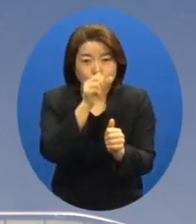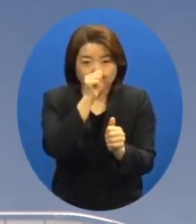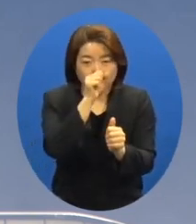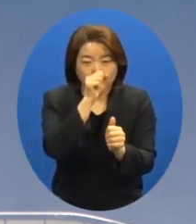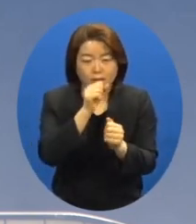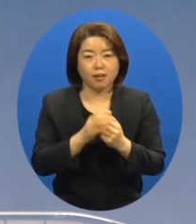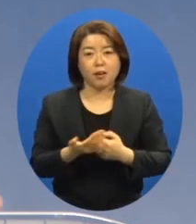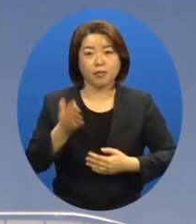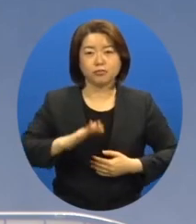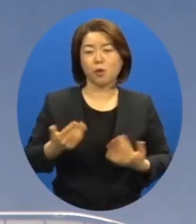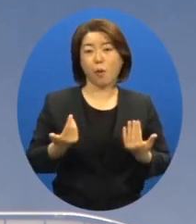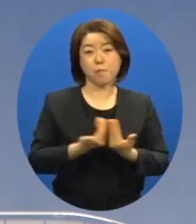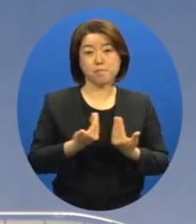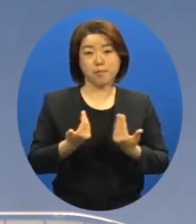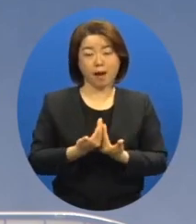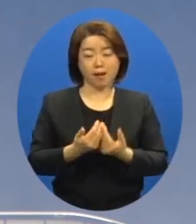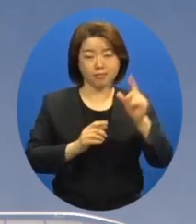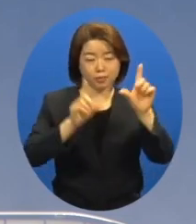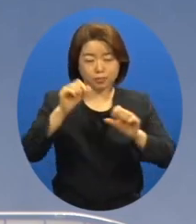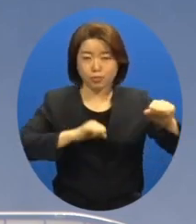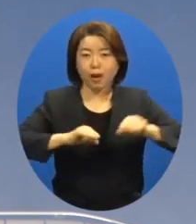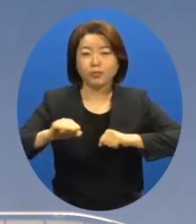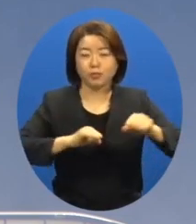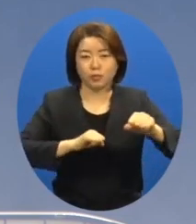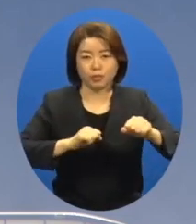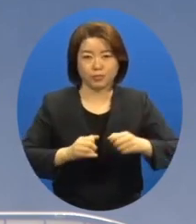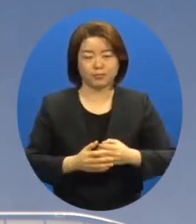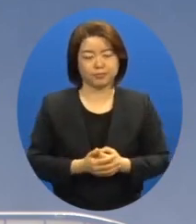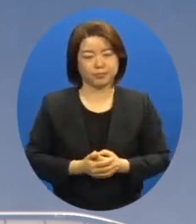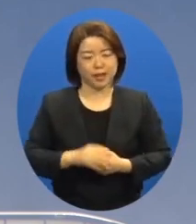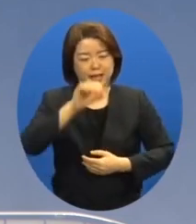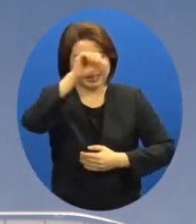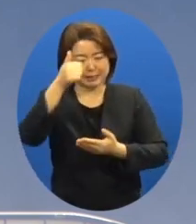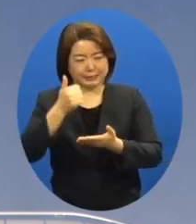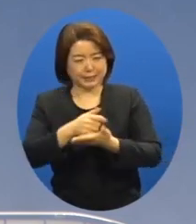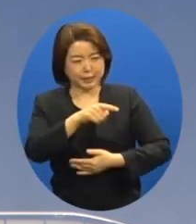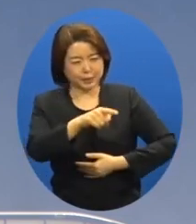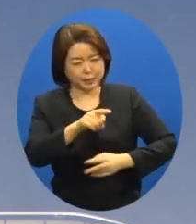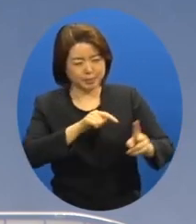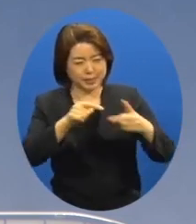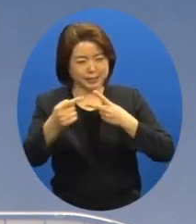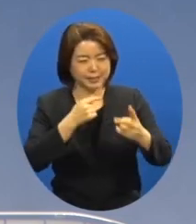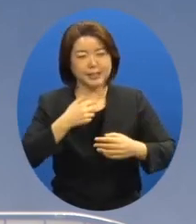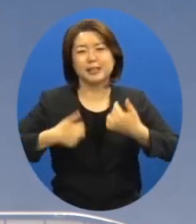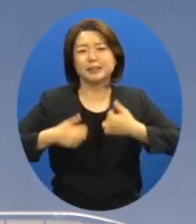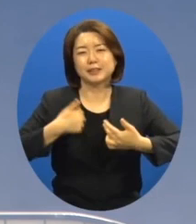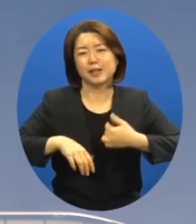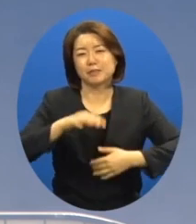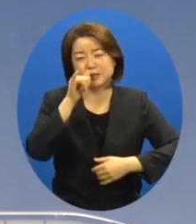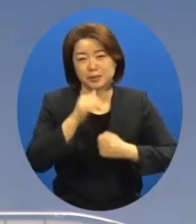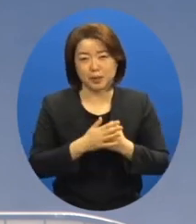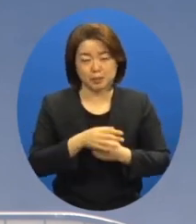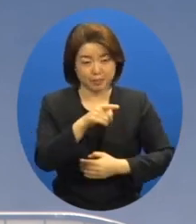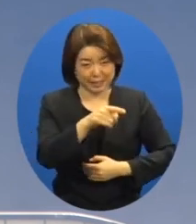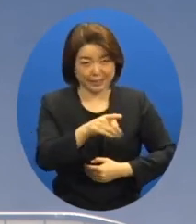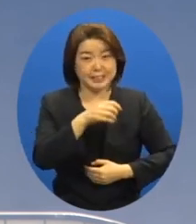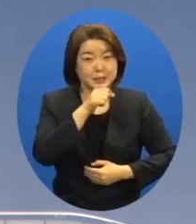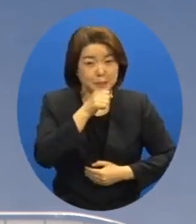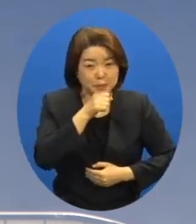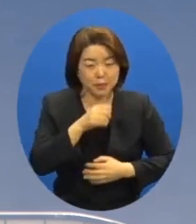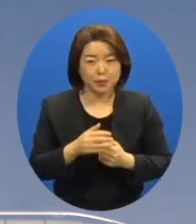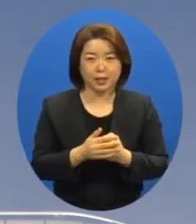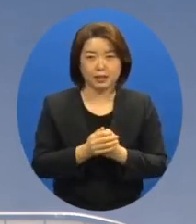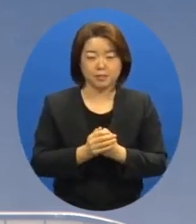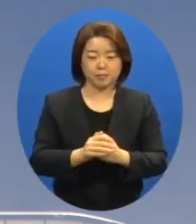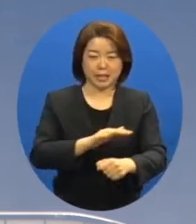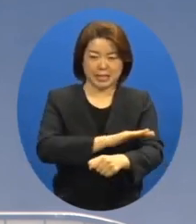그런데 정반대로 한다는 겁니다. 그 장로님의 해석이 참 재미있었습니다. 그 염소가 남